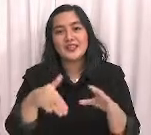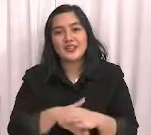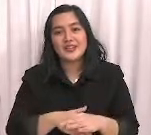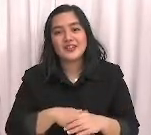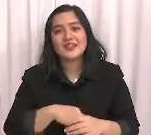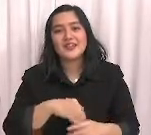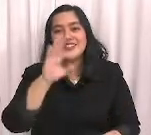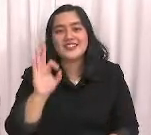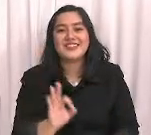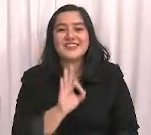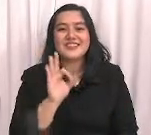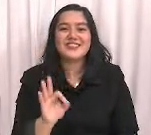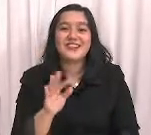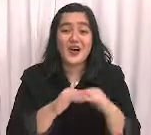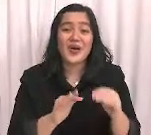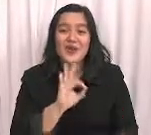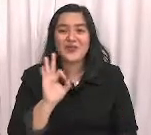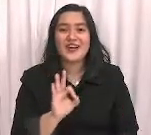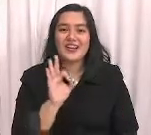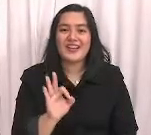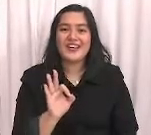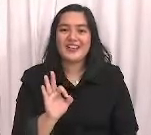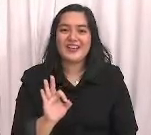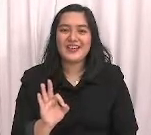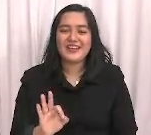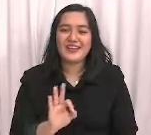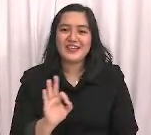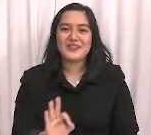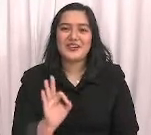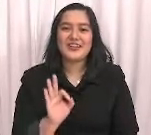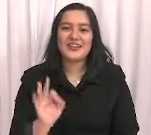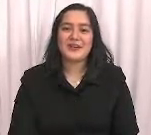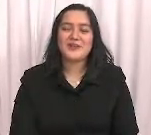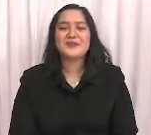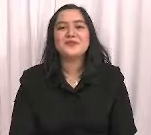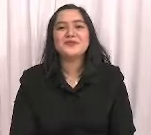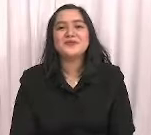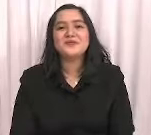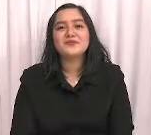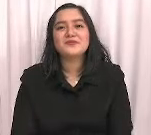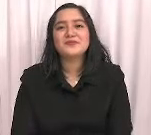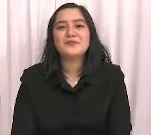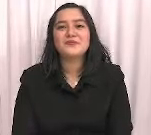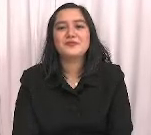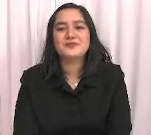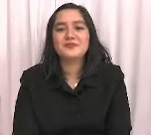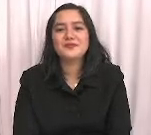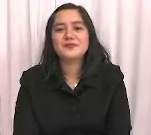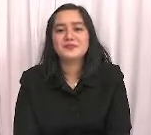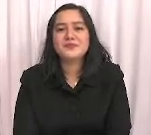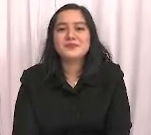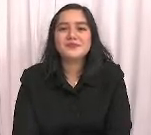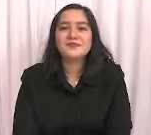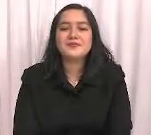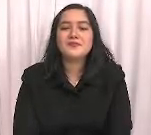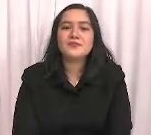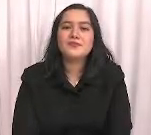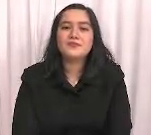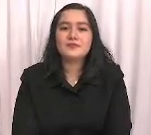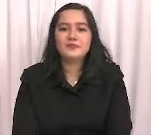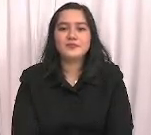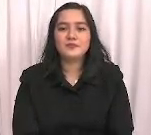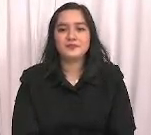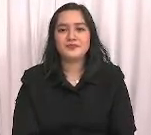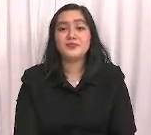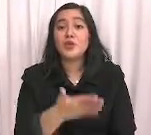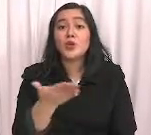Friday? You know, mali yan, kapatid. Dapat maging fair kayo. Kasi hindi naman, gusto nyong